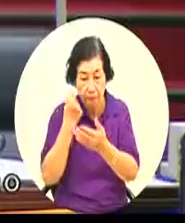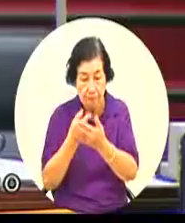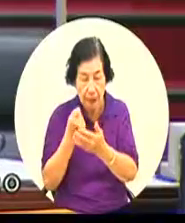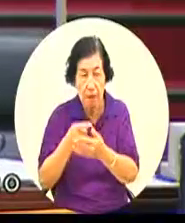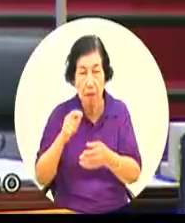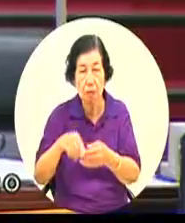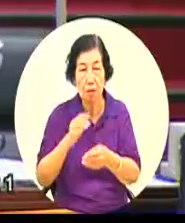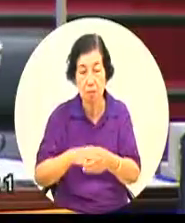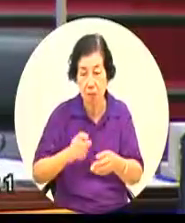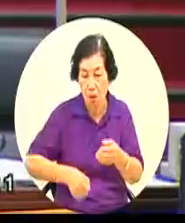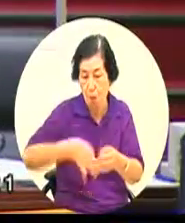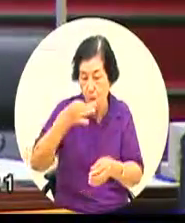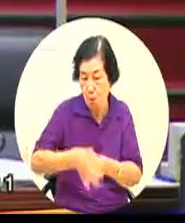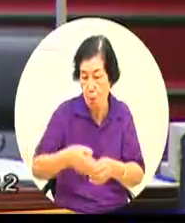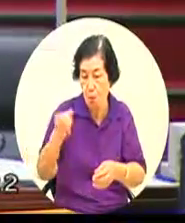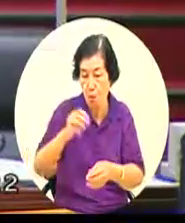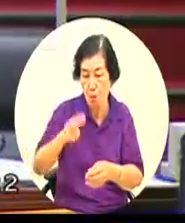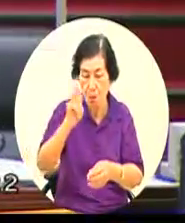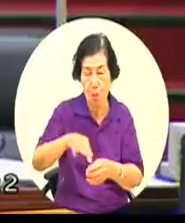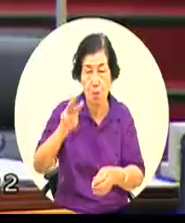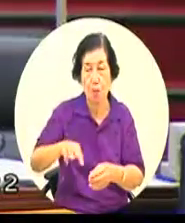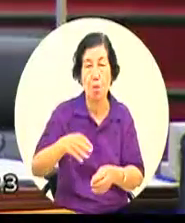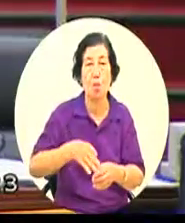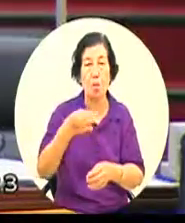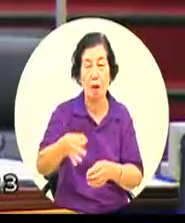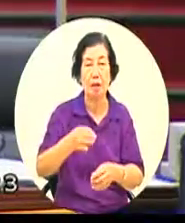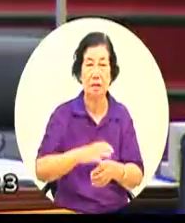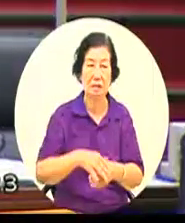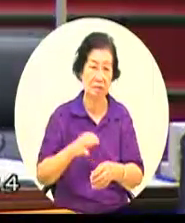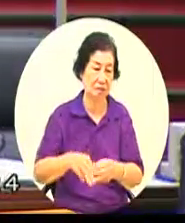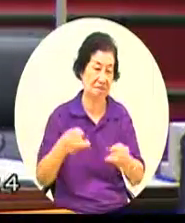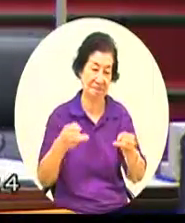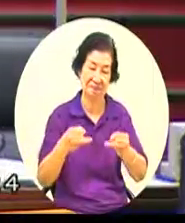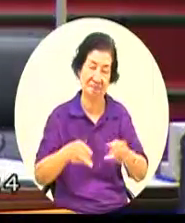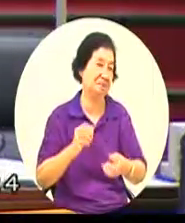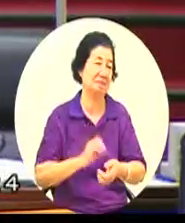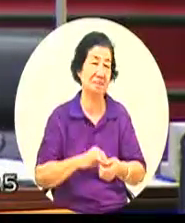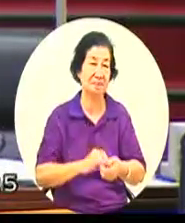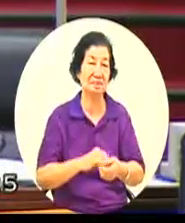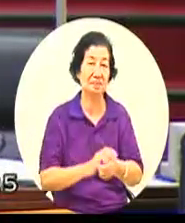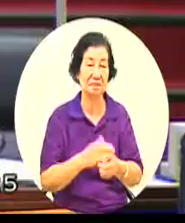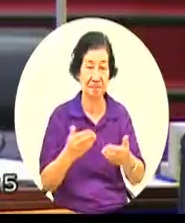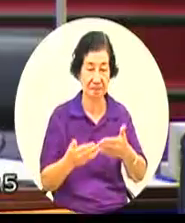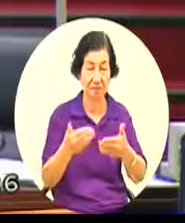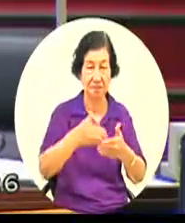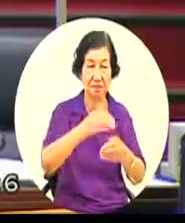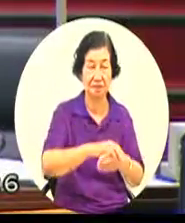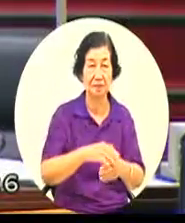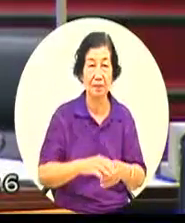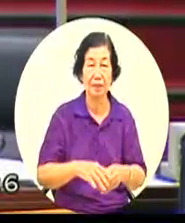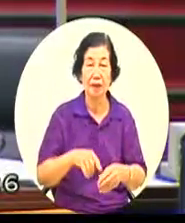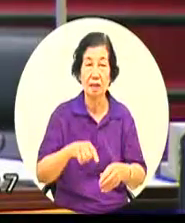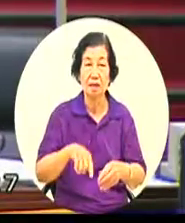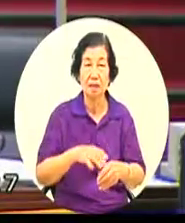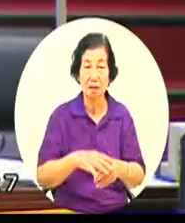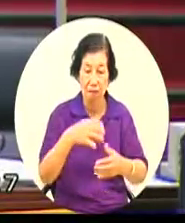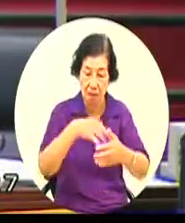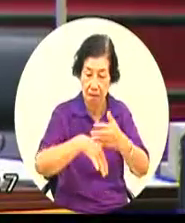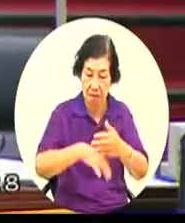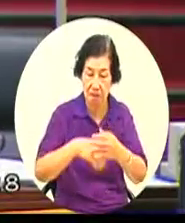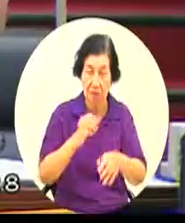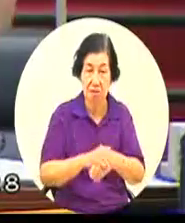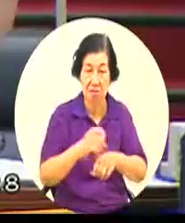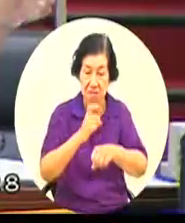学，这是多没效率的学习，你知道吗？我这50分钟可能里面我只有10分钟听不懂而已啊，我哪需